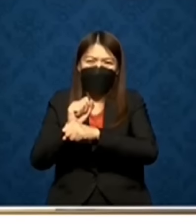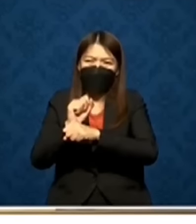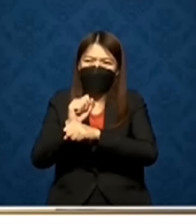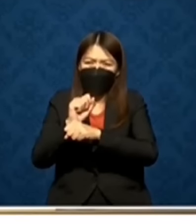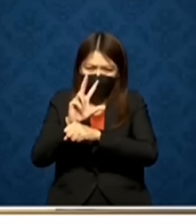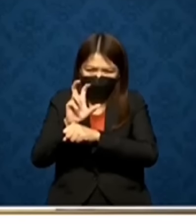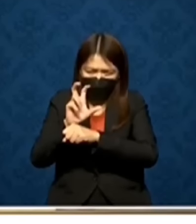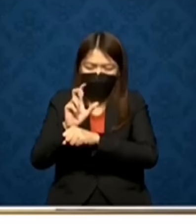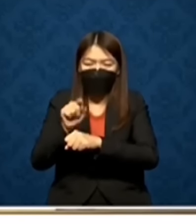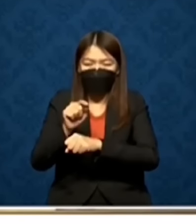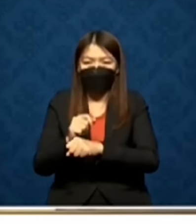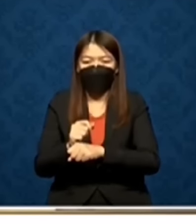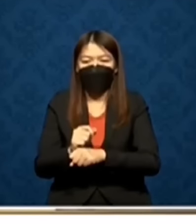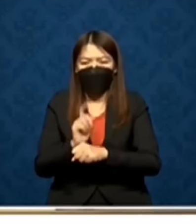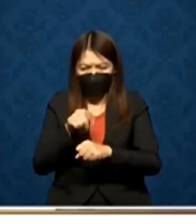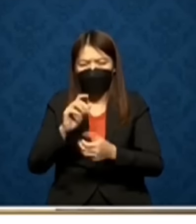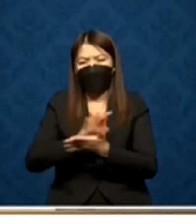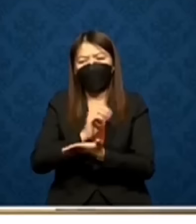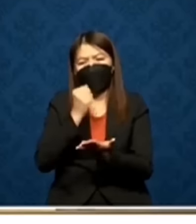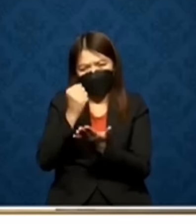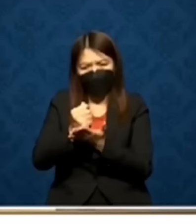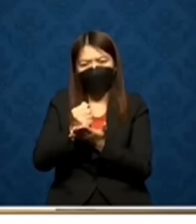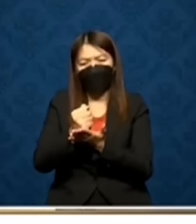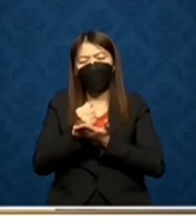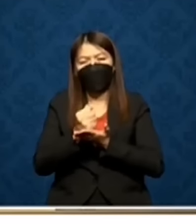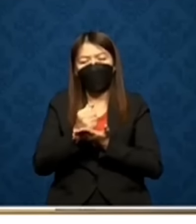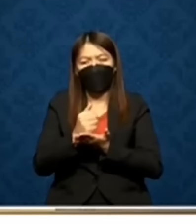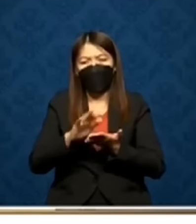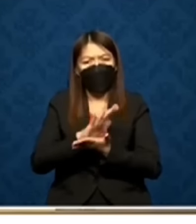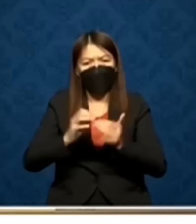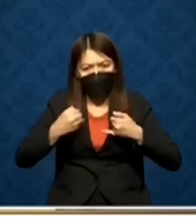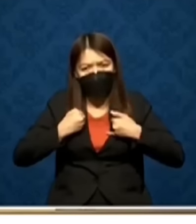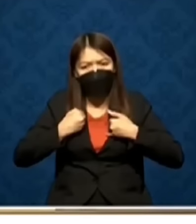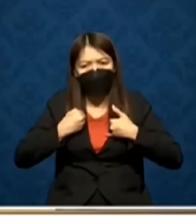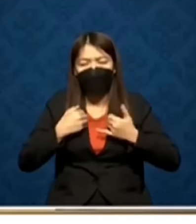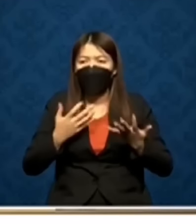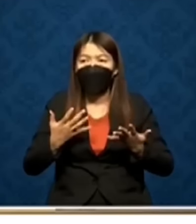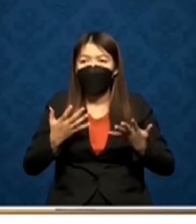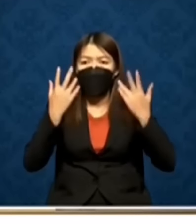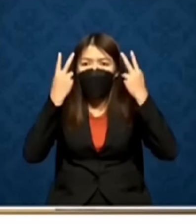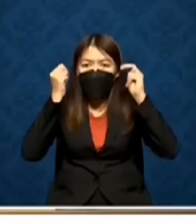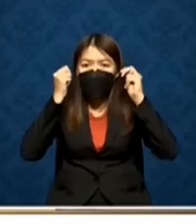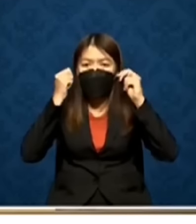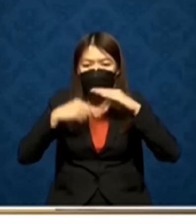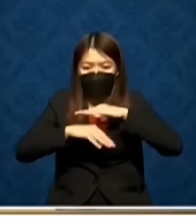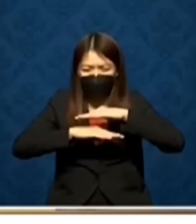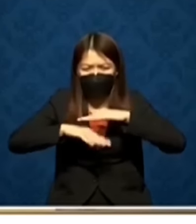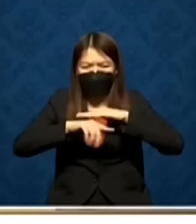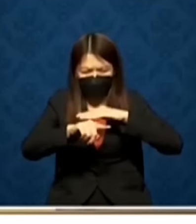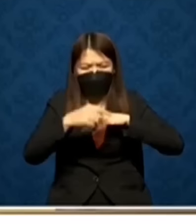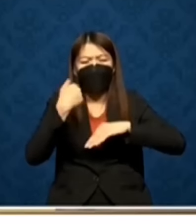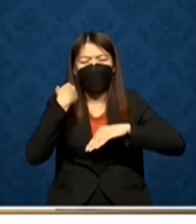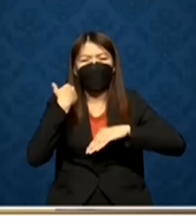ได้เอกสารสิทธิ์ที่เป็นโฉนดหรือได้สิทธิ์ต่างๆแต่นี่คือท่านนายกหลักฐานชัดเจ